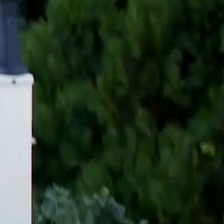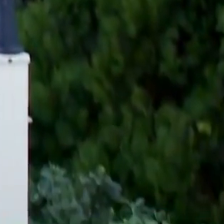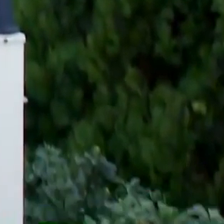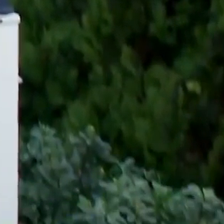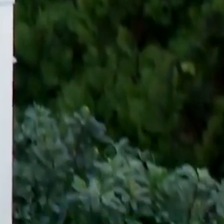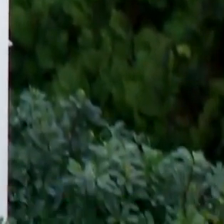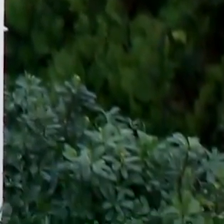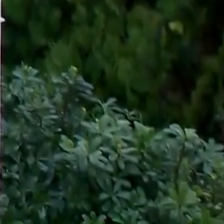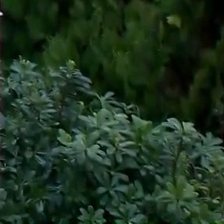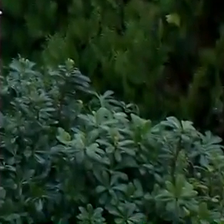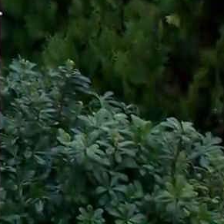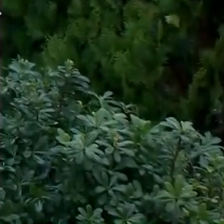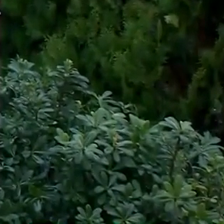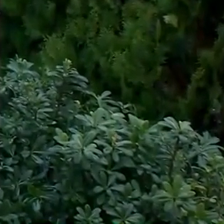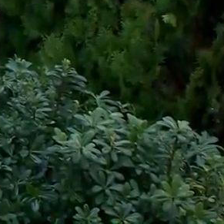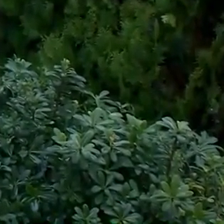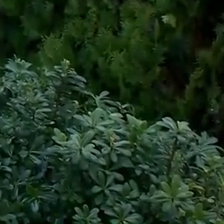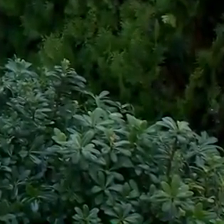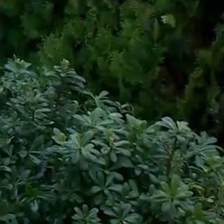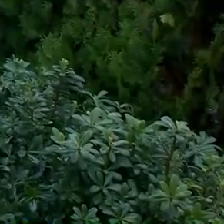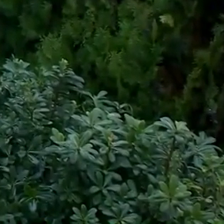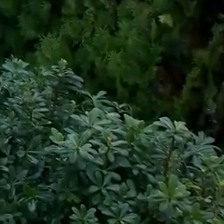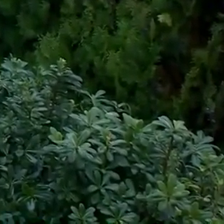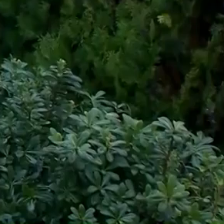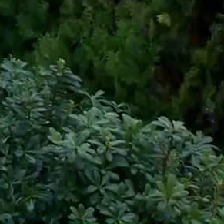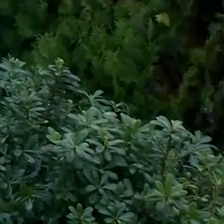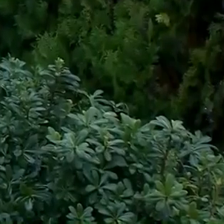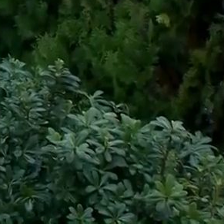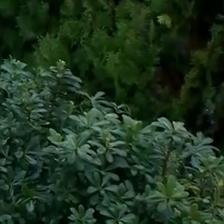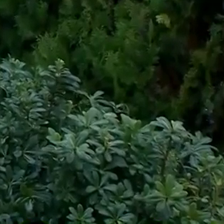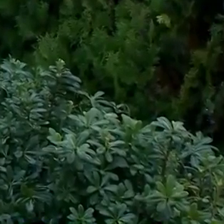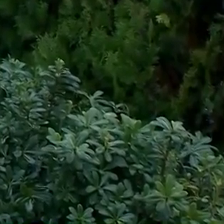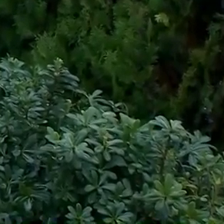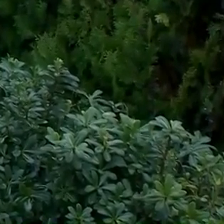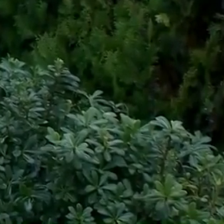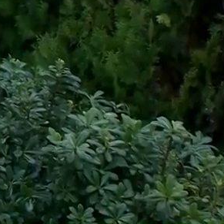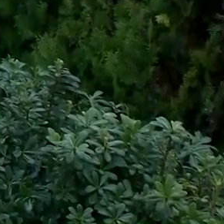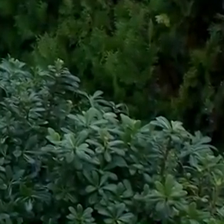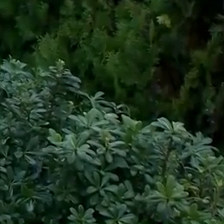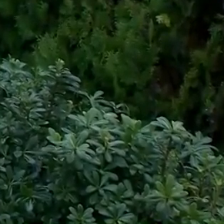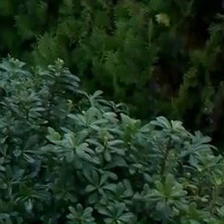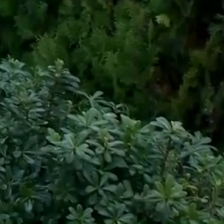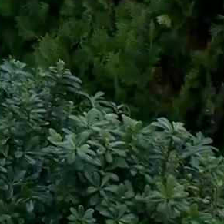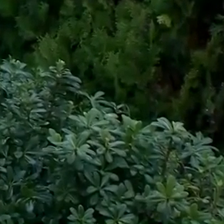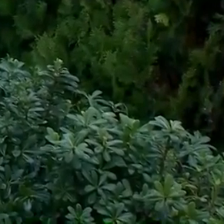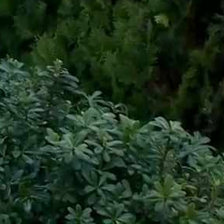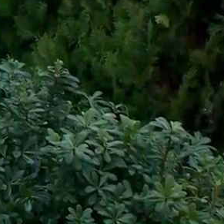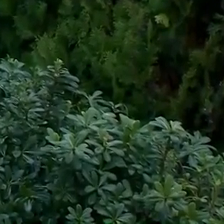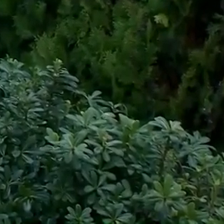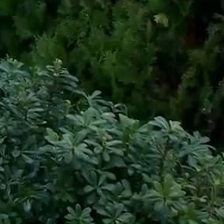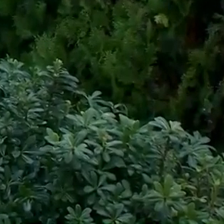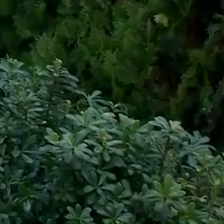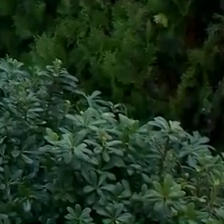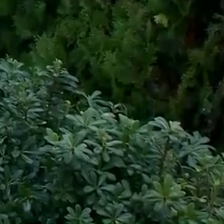Şükrü elinde kahverengi bir şemsiyeyle garajda dikilmiş, soğuktan nefesiyle ellerini ısıtıyor. Ufukta Sarp'ın arabasını